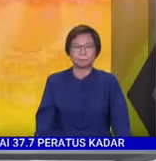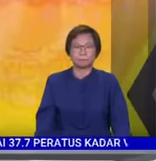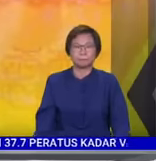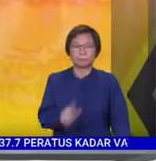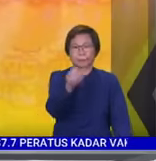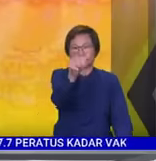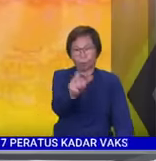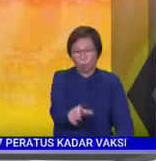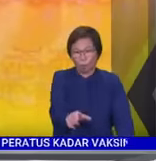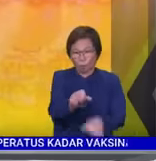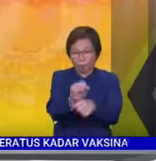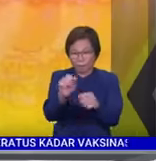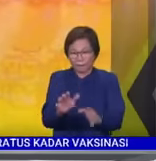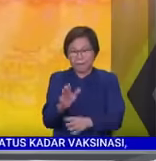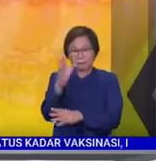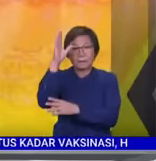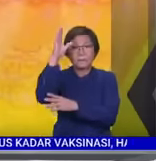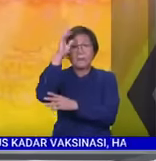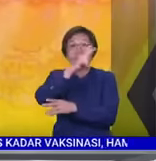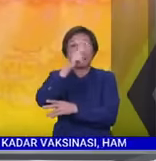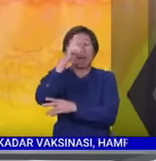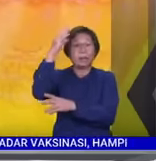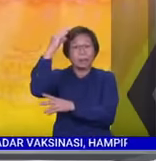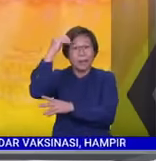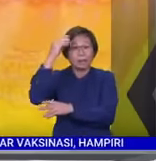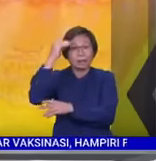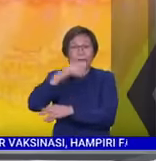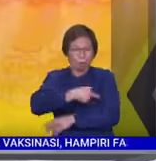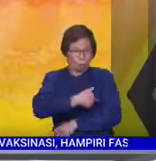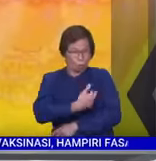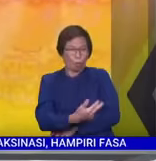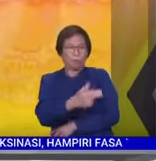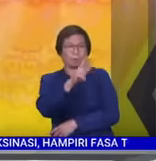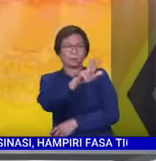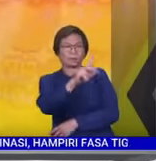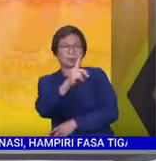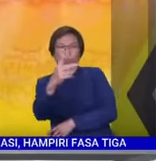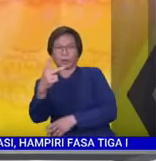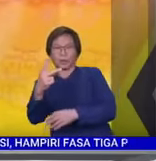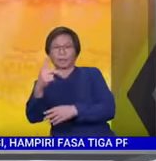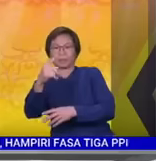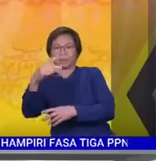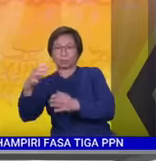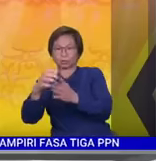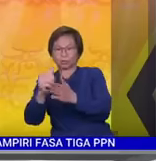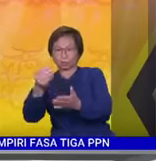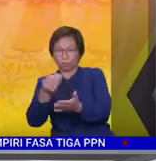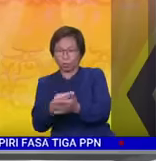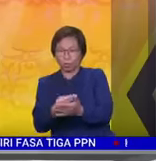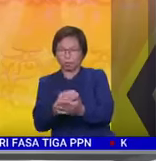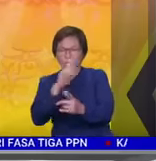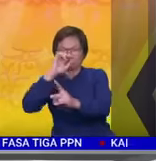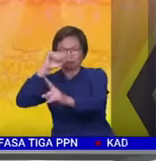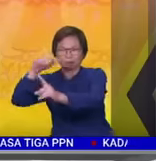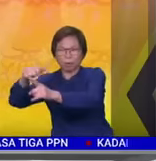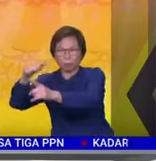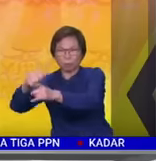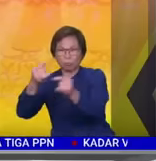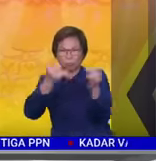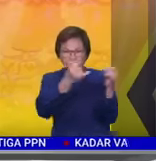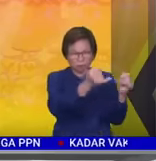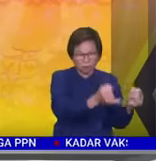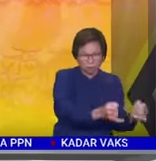seorang penjawat awam lelaki telah mengalami kerugian sebanyak 31100 Ringgit selepas diperdaya oleh